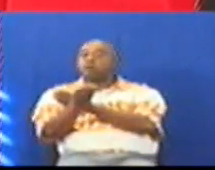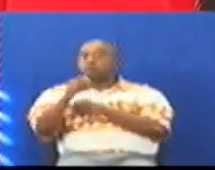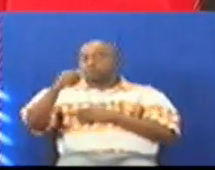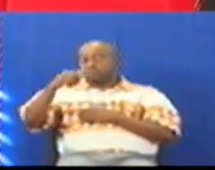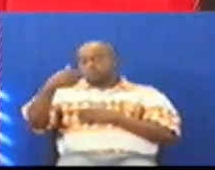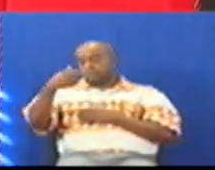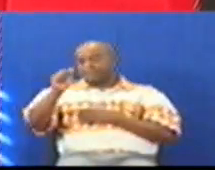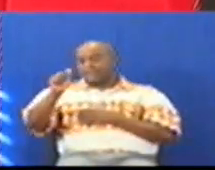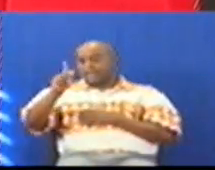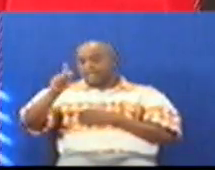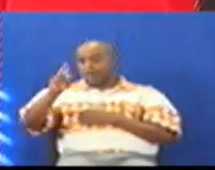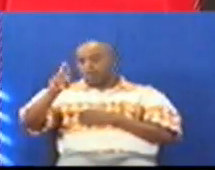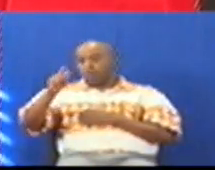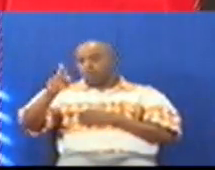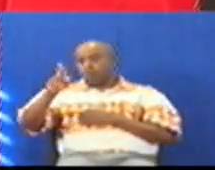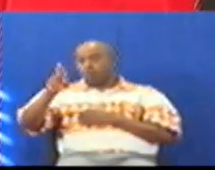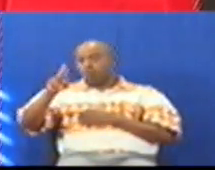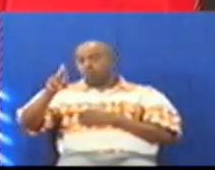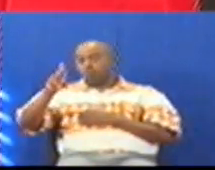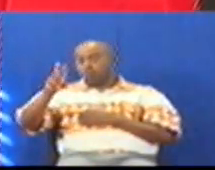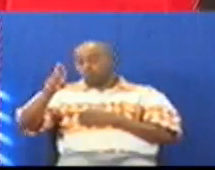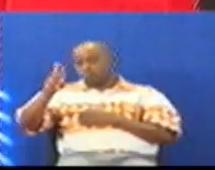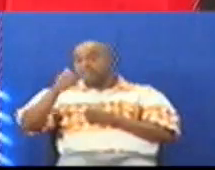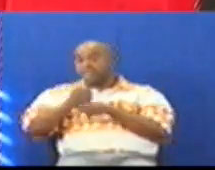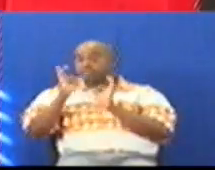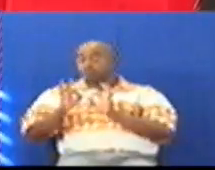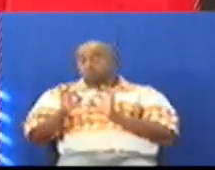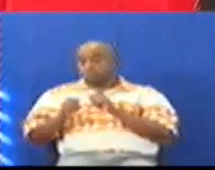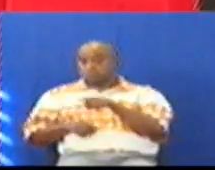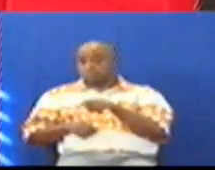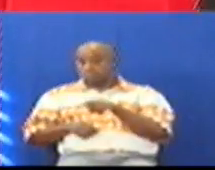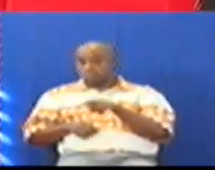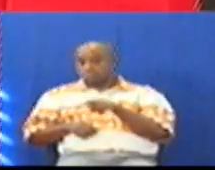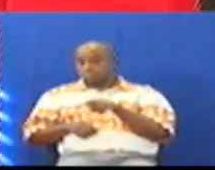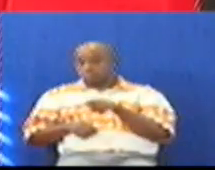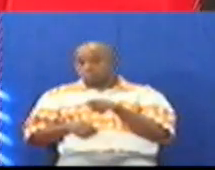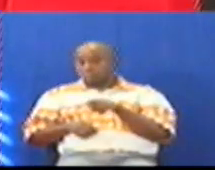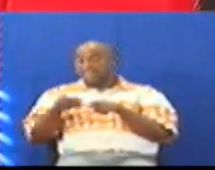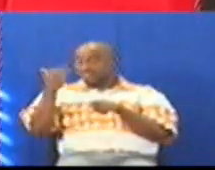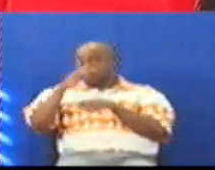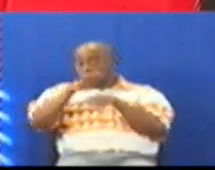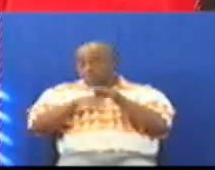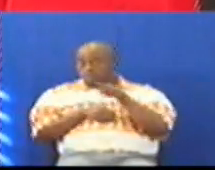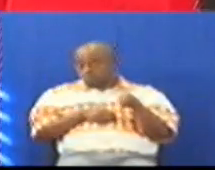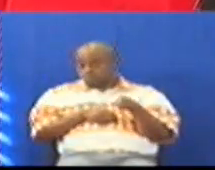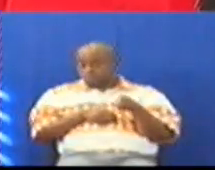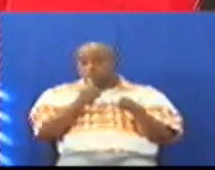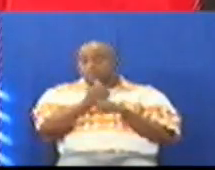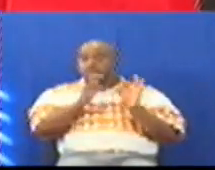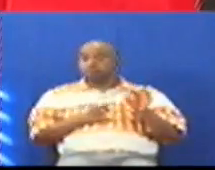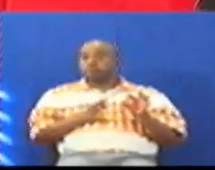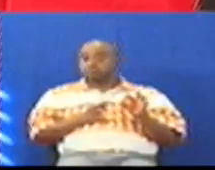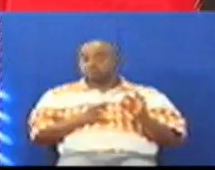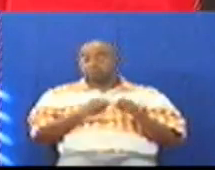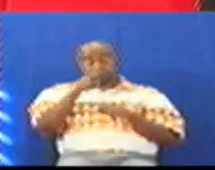sana. Amefanya kazi nzuri akiwa kaimu kwenye zao la